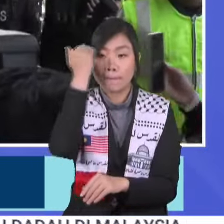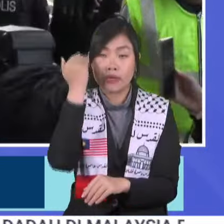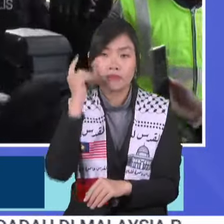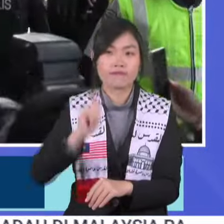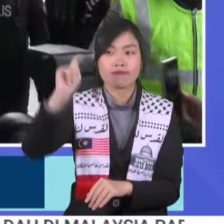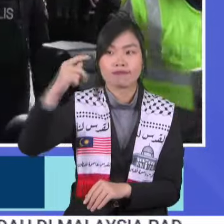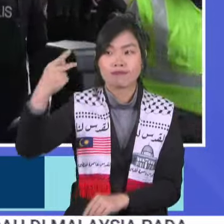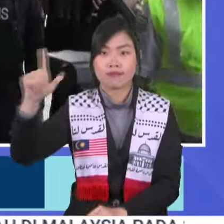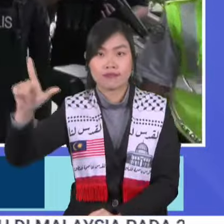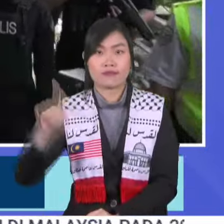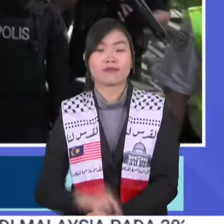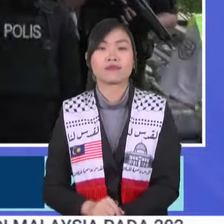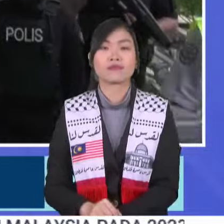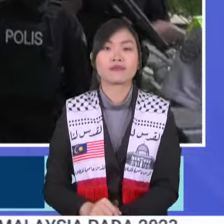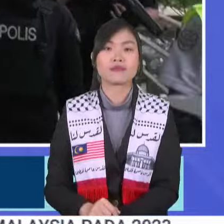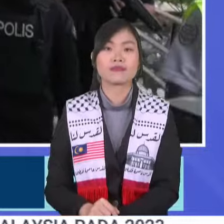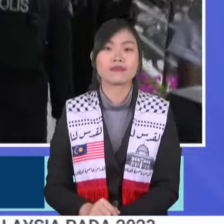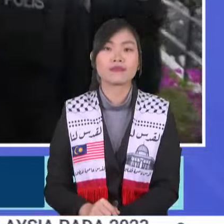Mahkamah Tinggi Kuala Lumpur.